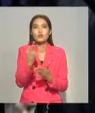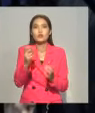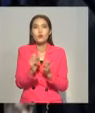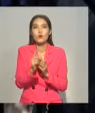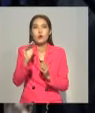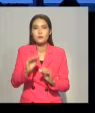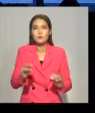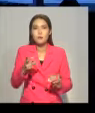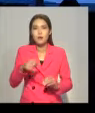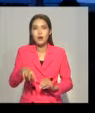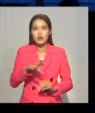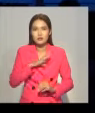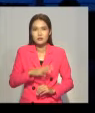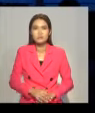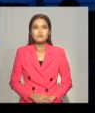111 балды көрсетті.